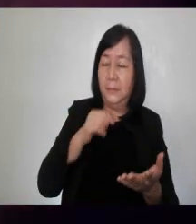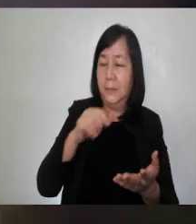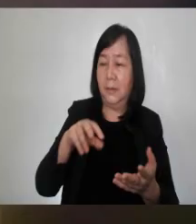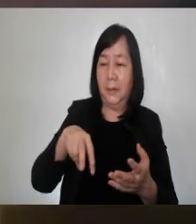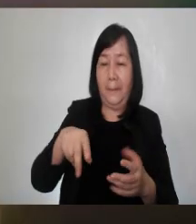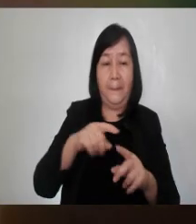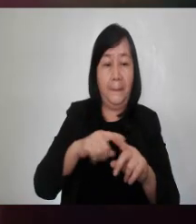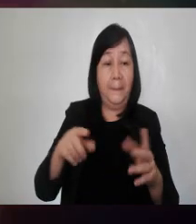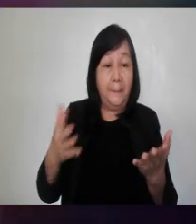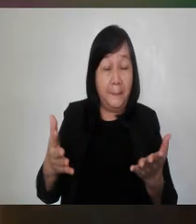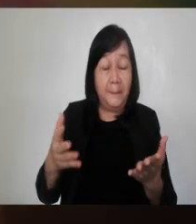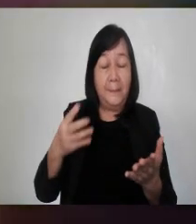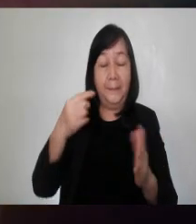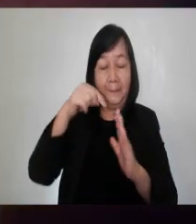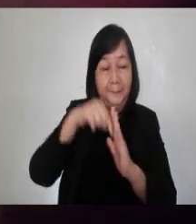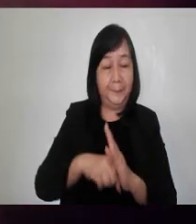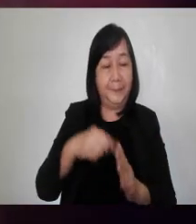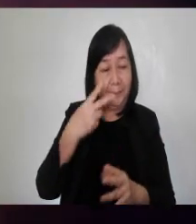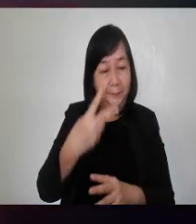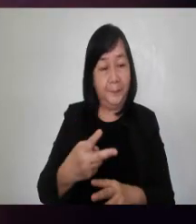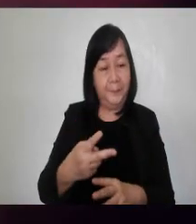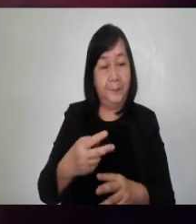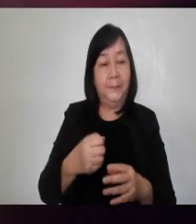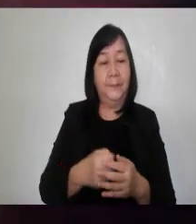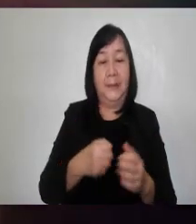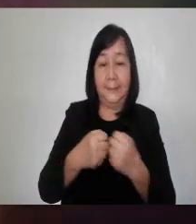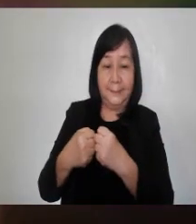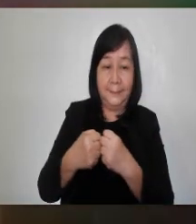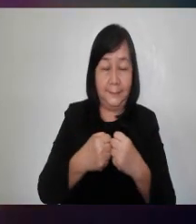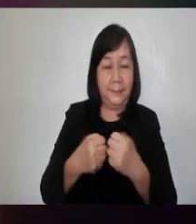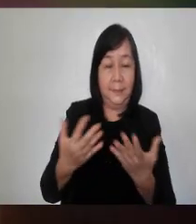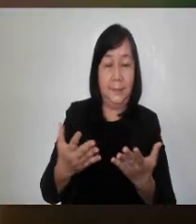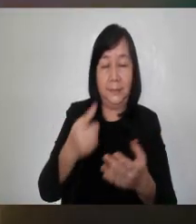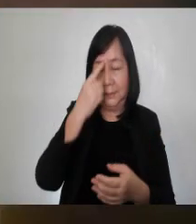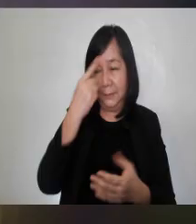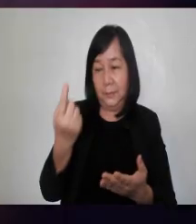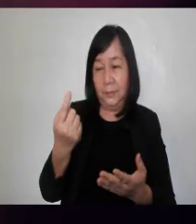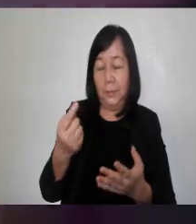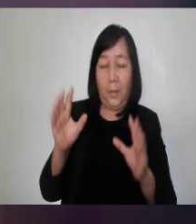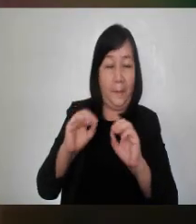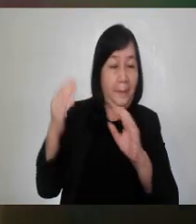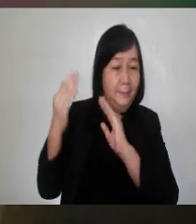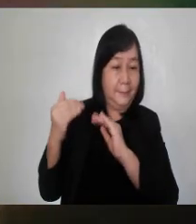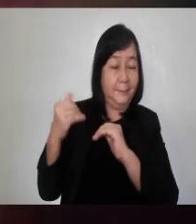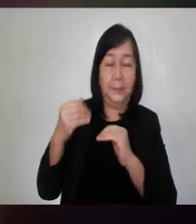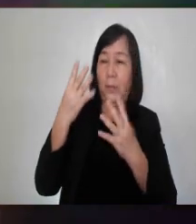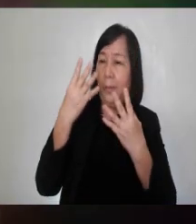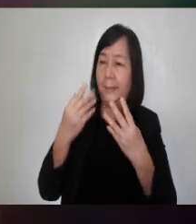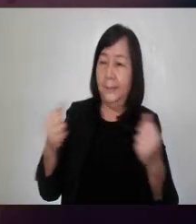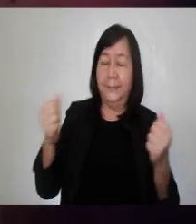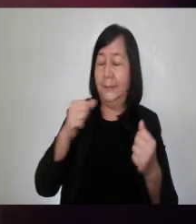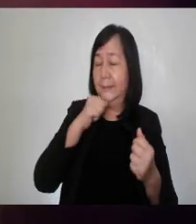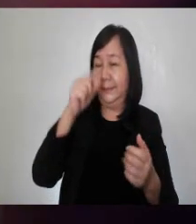kung titignan natin ng mas malalim, ang tunay niyang laban ay ang pag-iisa, kawalan ng pag-asa, paniniwalang